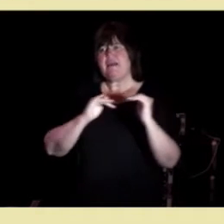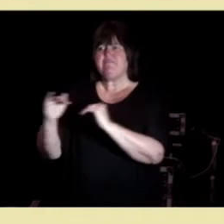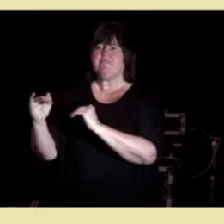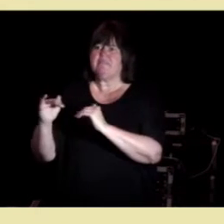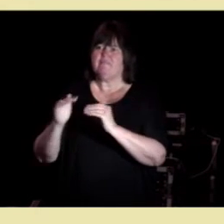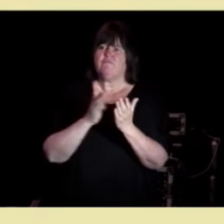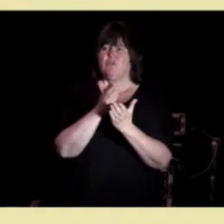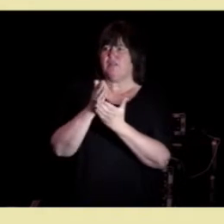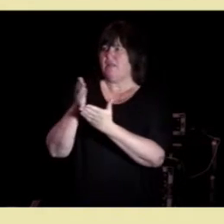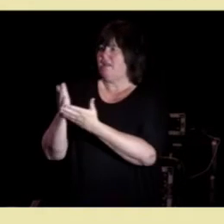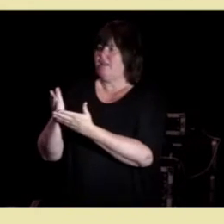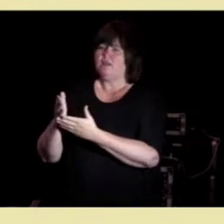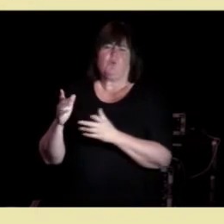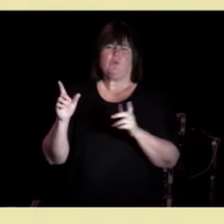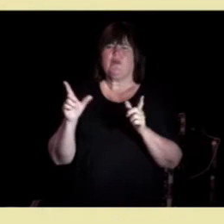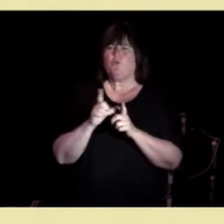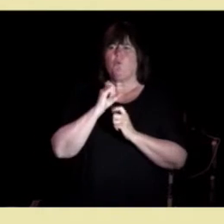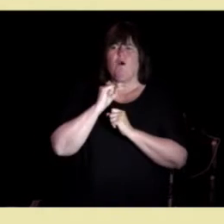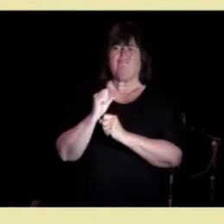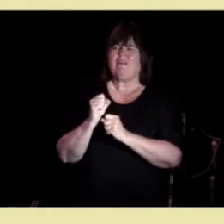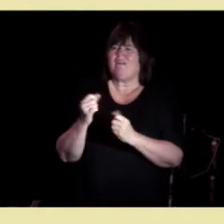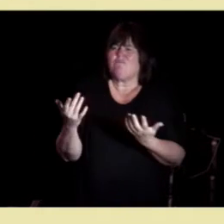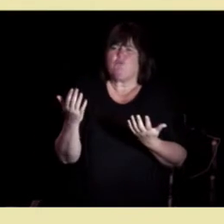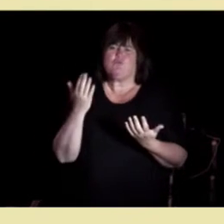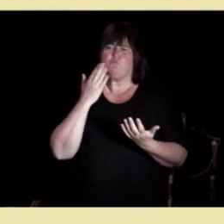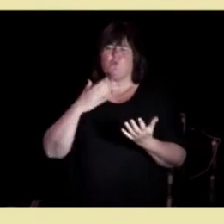og uavhengig av pasientens bosted.